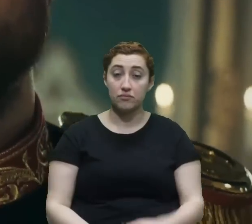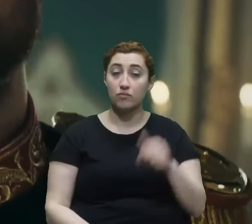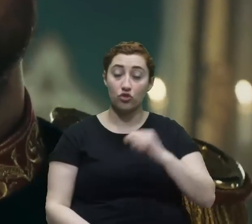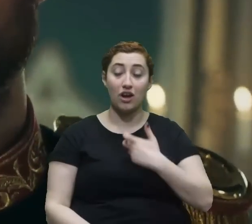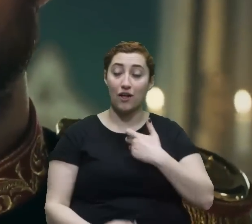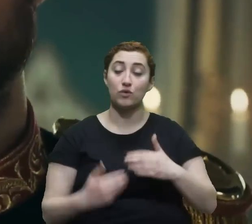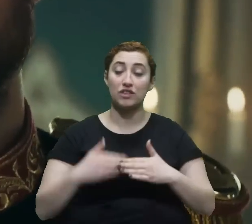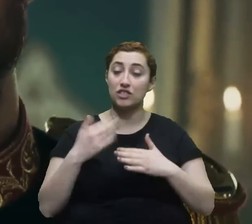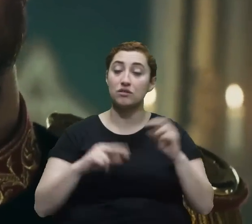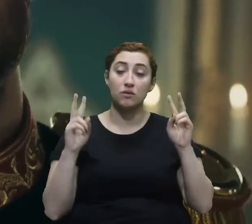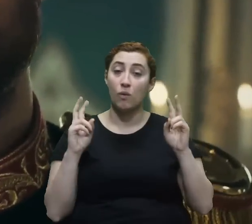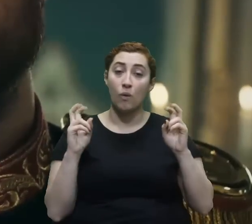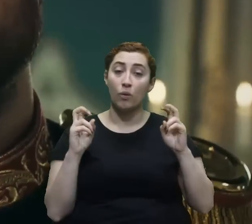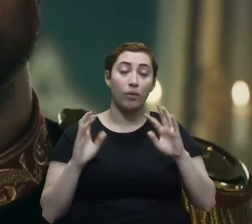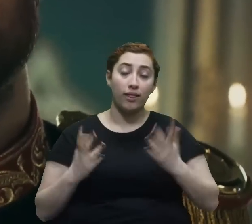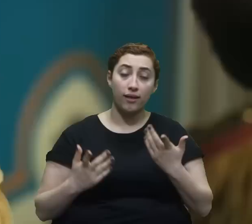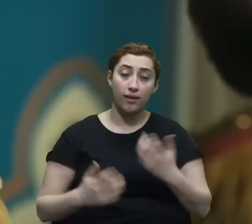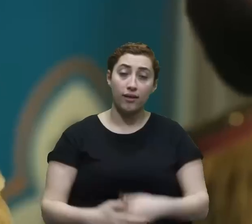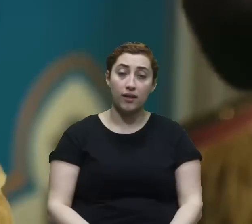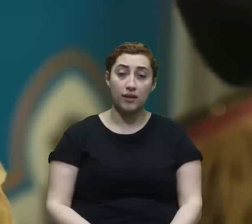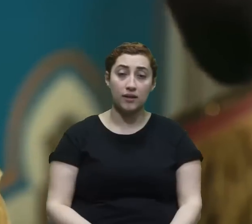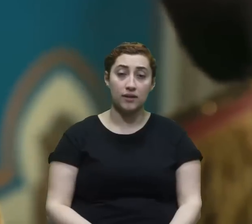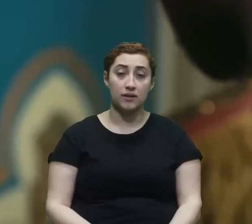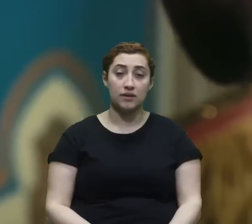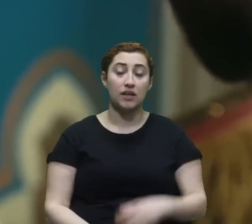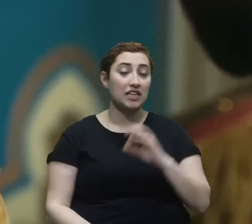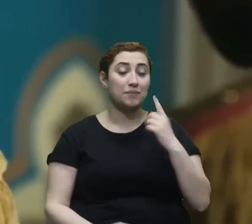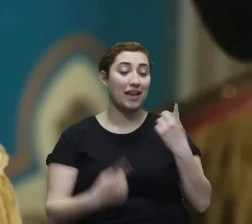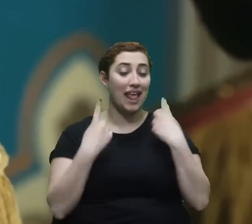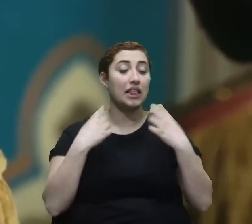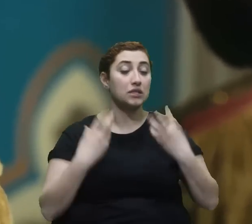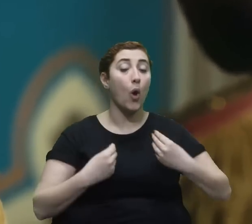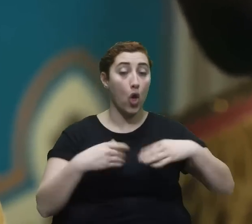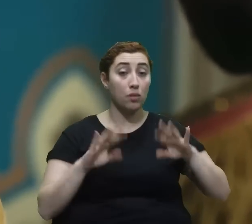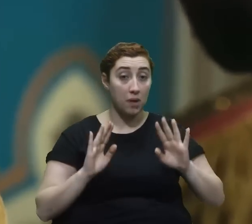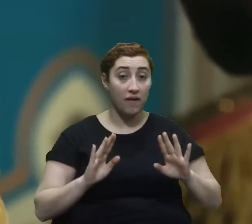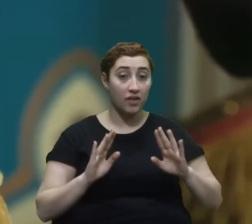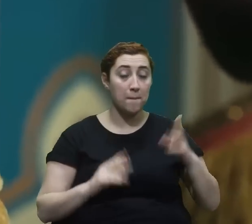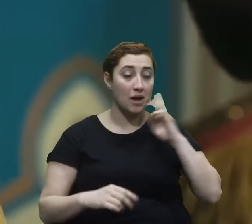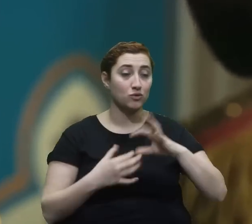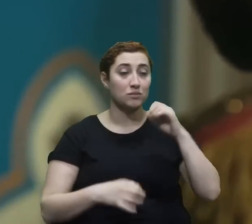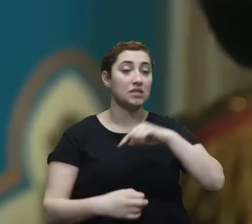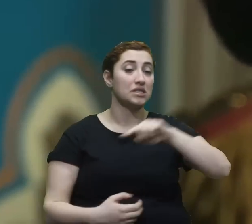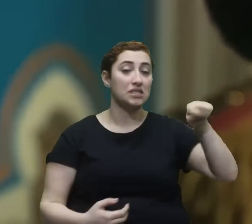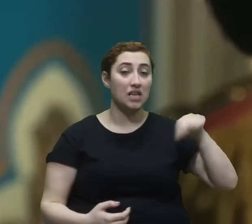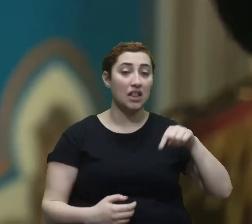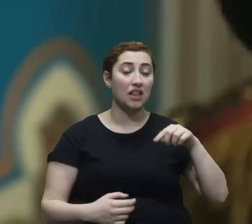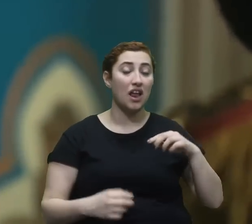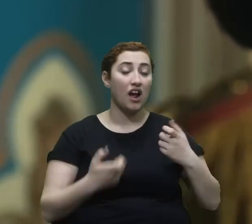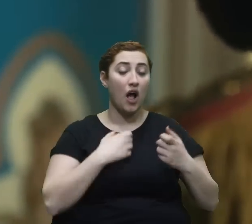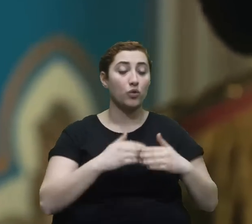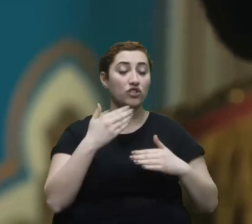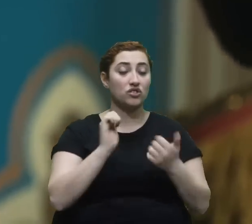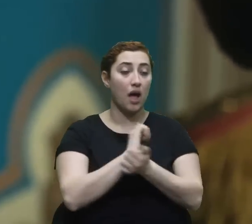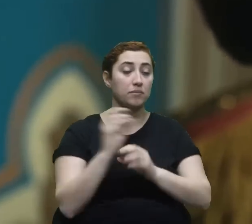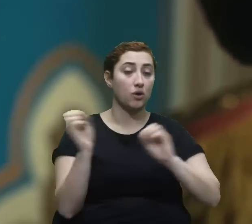Bu kanun dışı durum nedir? Hiçbir yetkileri olmadığı halde masum vatandaşları gayri kanuni